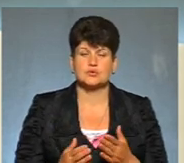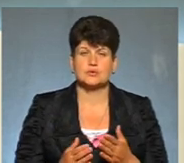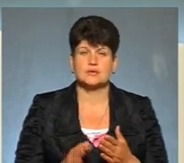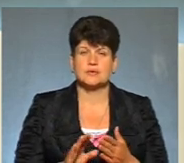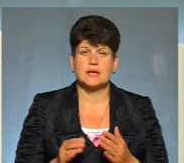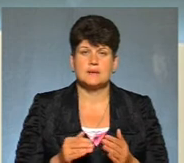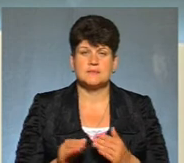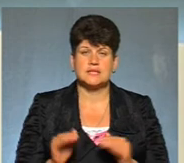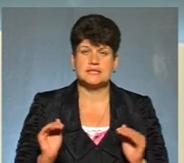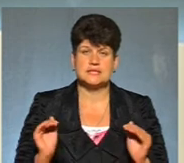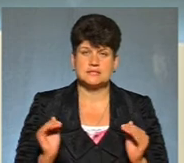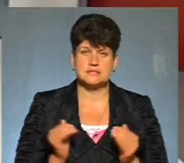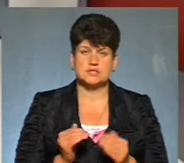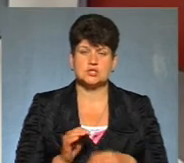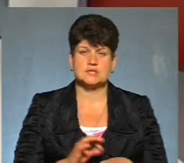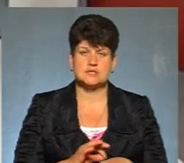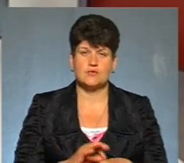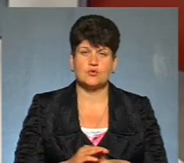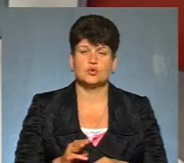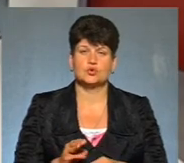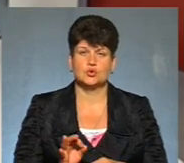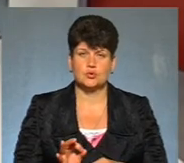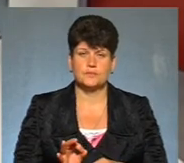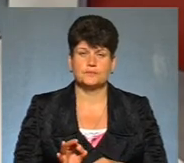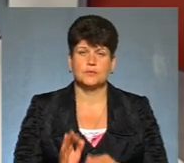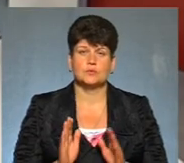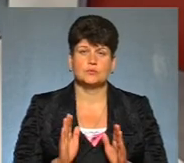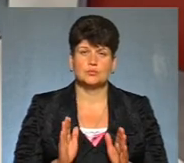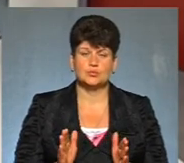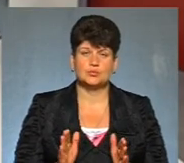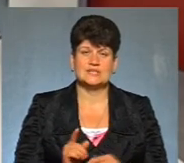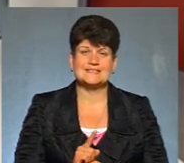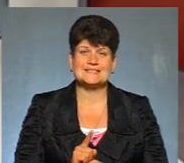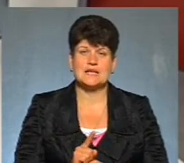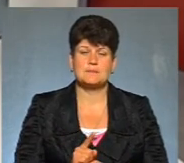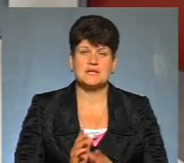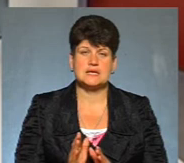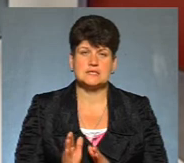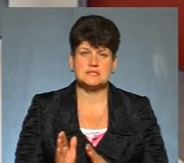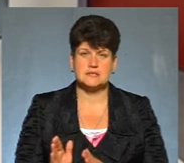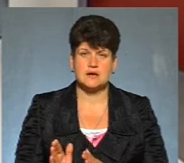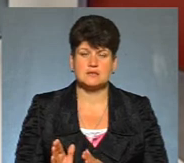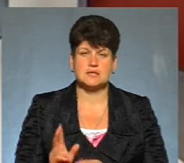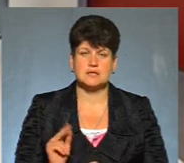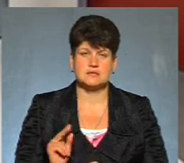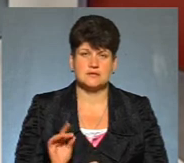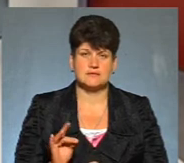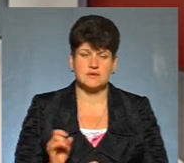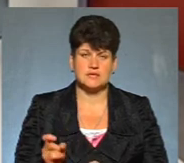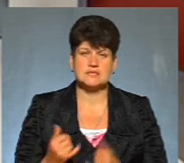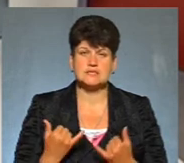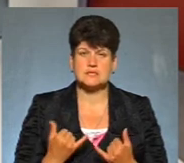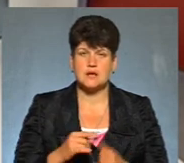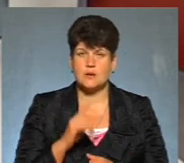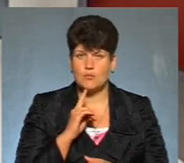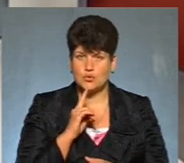до зниження захворюваність, то хоча б відбудеться стабілізація на певних цифрах. Зараз поки